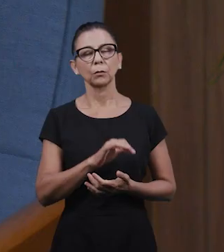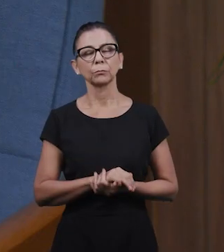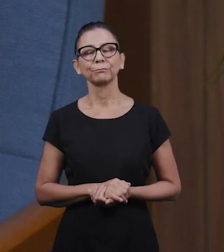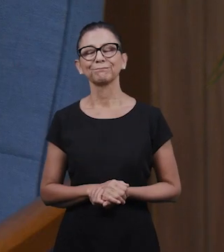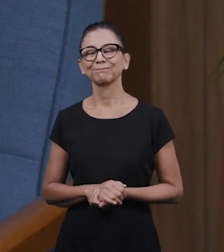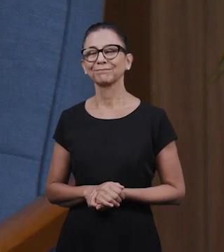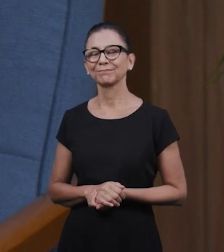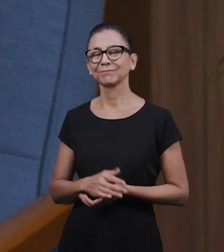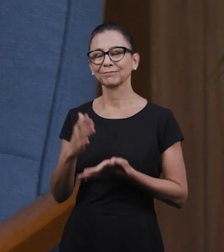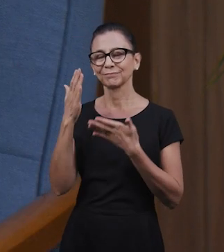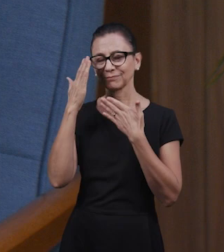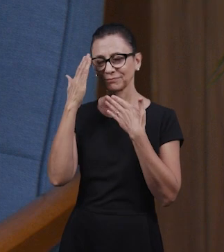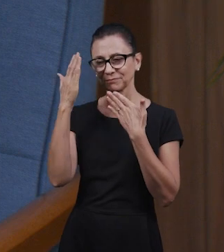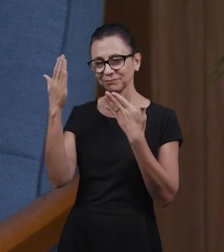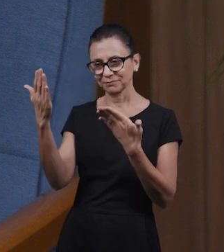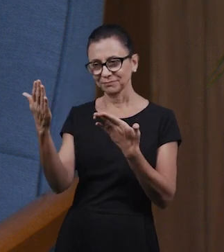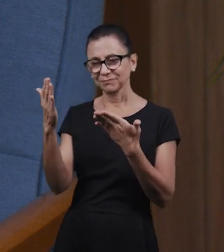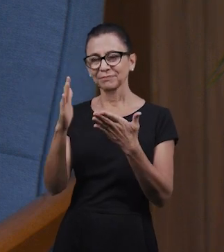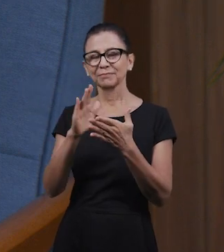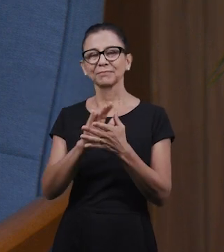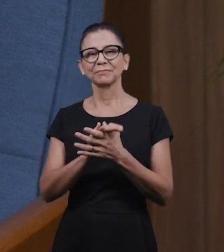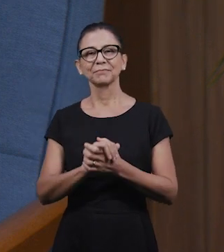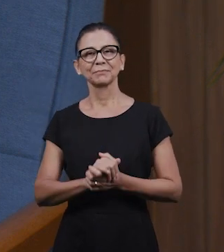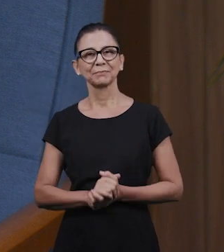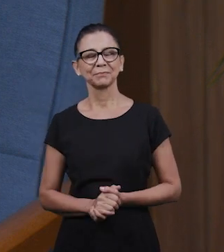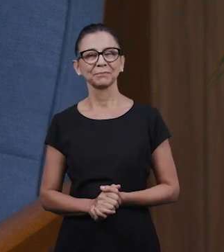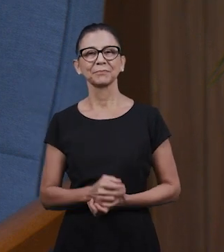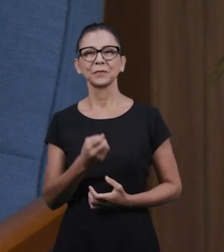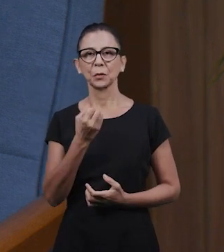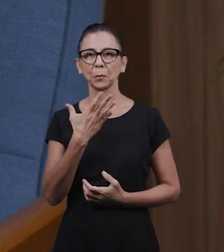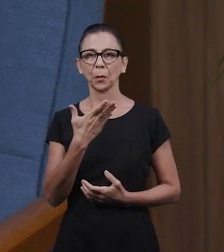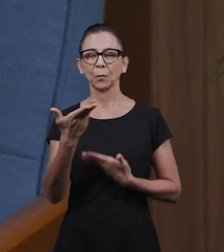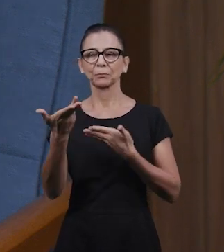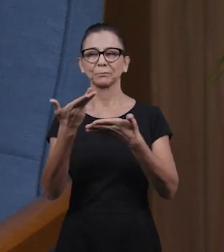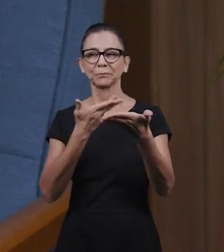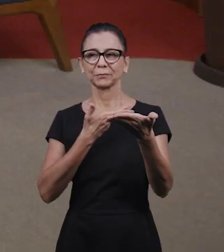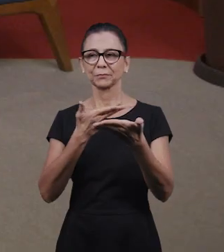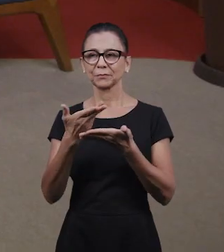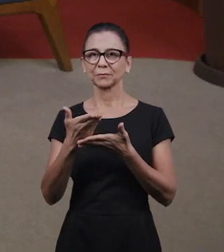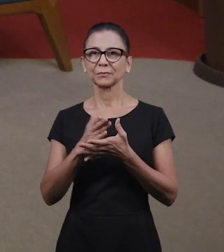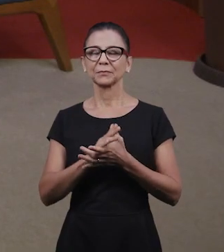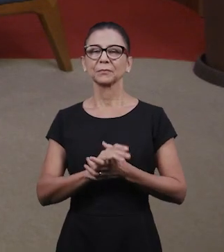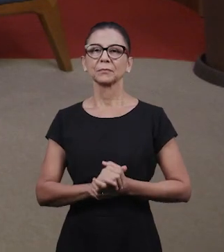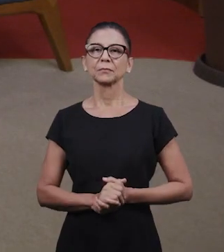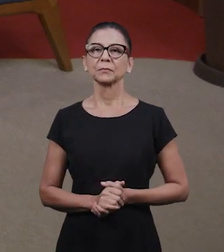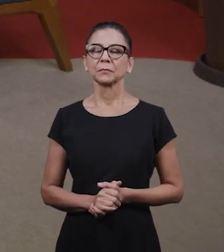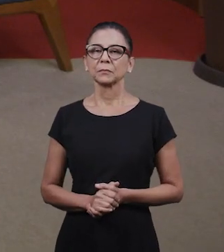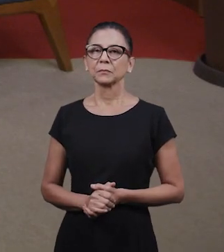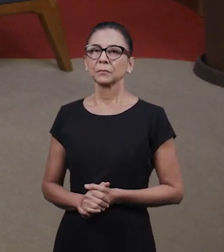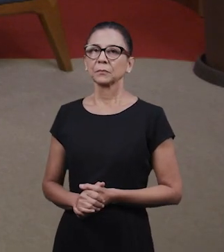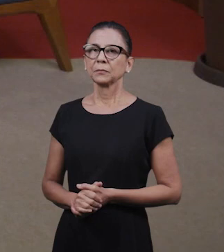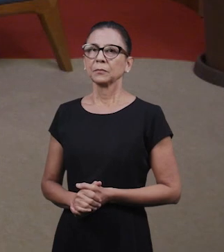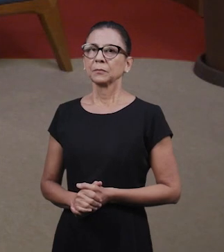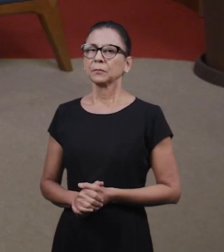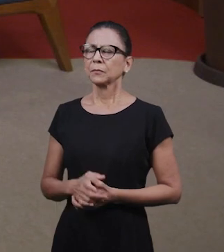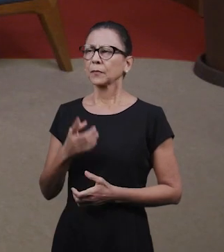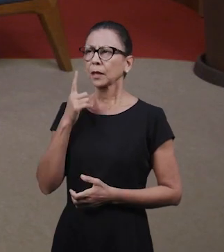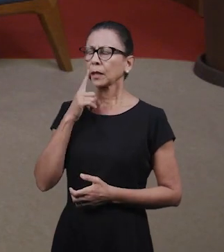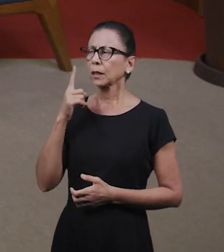de Melo. Merci Philippe. De Fortaleza. Et on voit